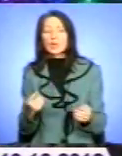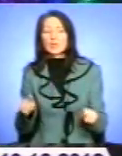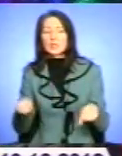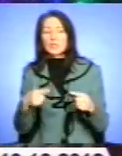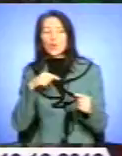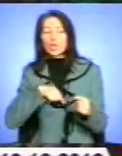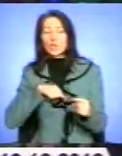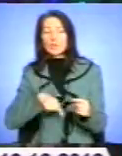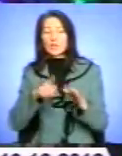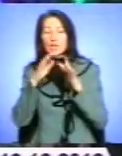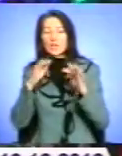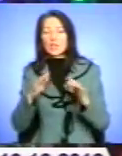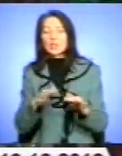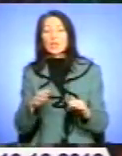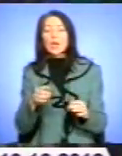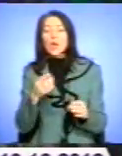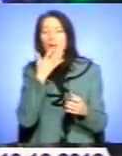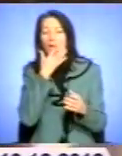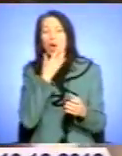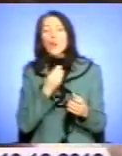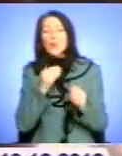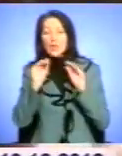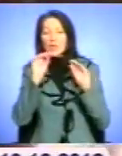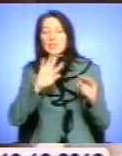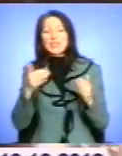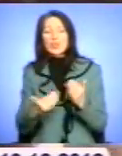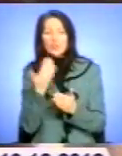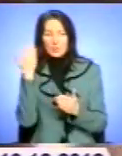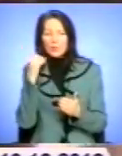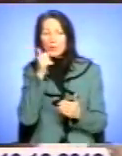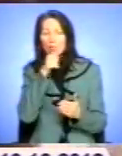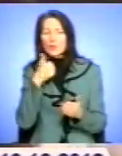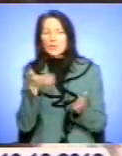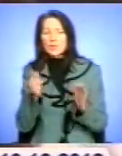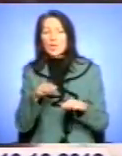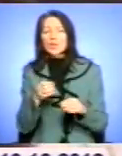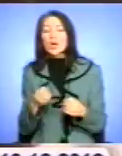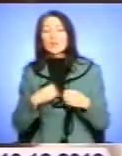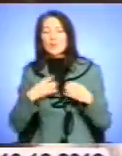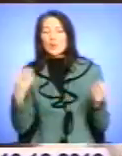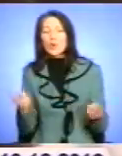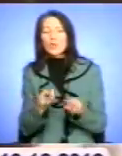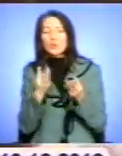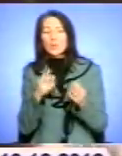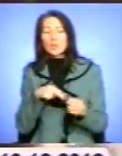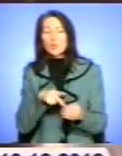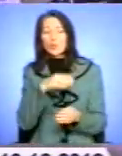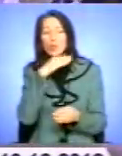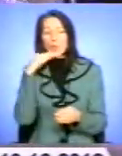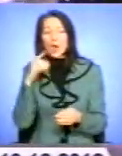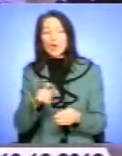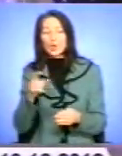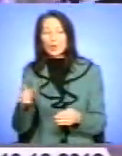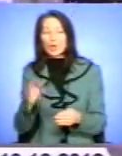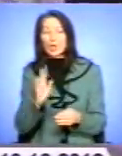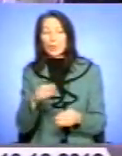Ялинки і прикраси не нові, вони з попередніх років. На урочисте запалення головної новорічної ялинки прийшло чимало тернополян. Серед них